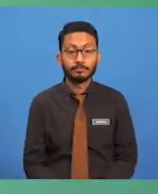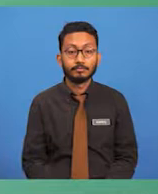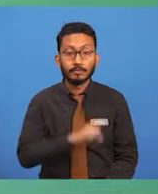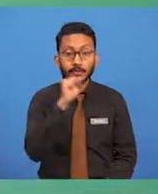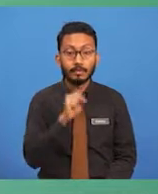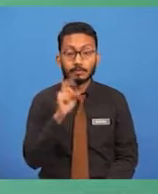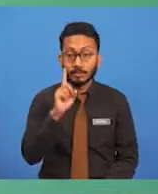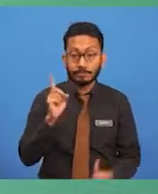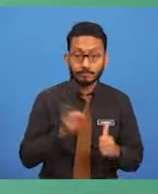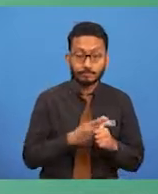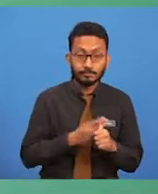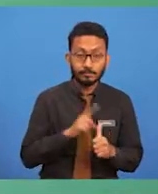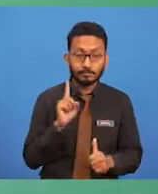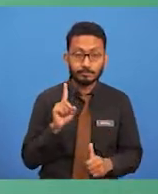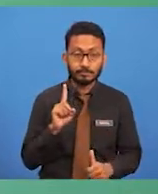Soalan yang pertama,